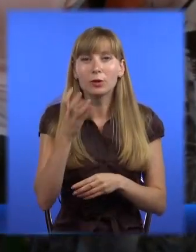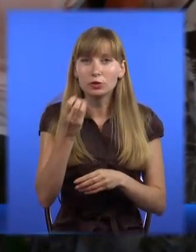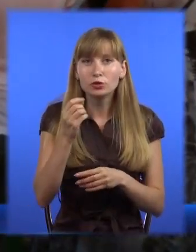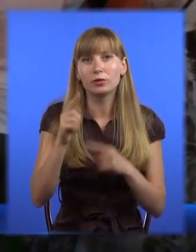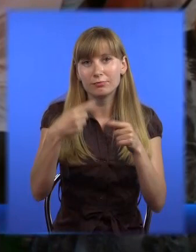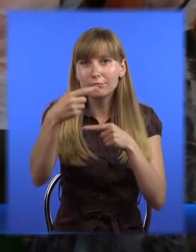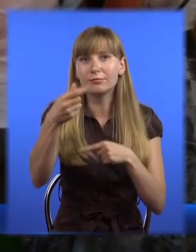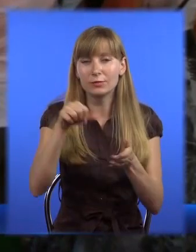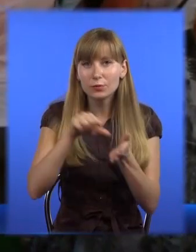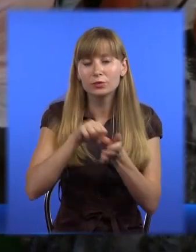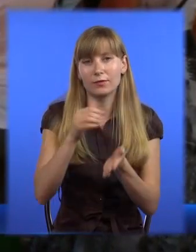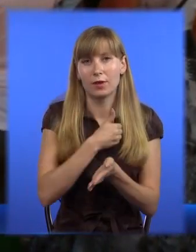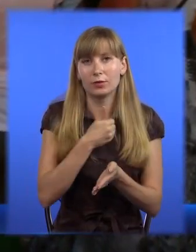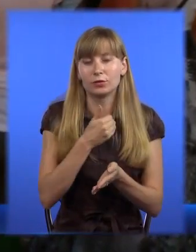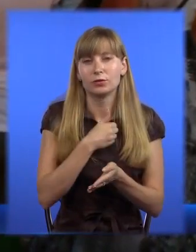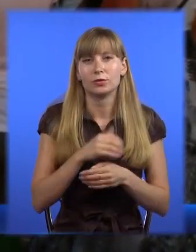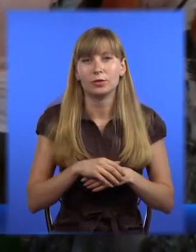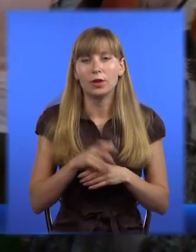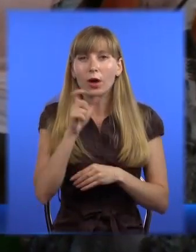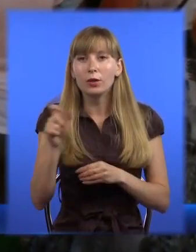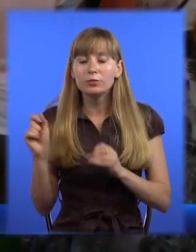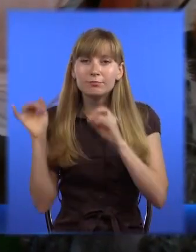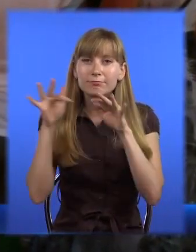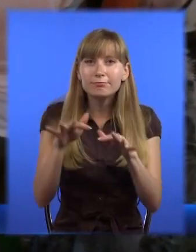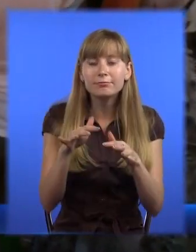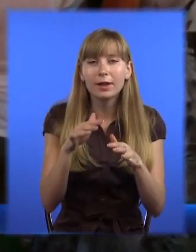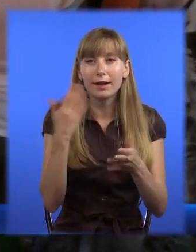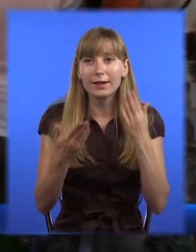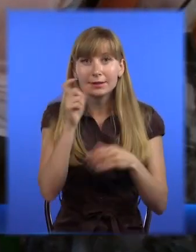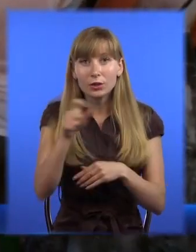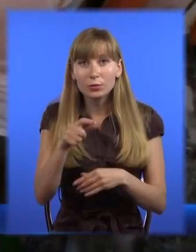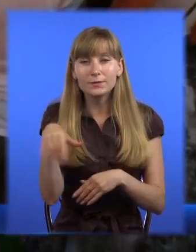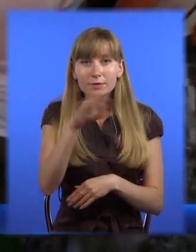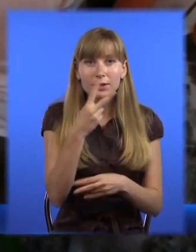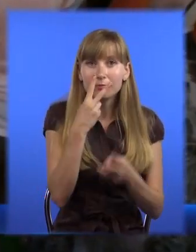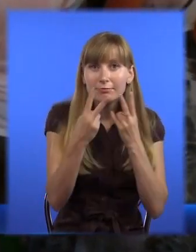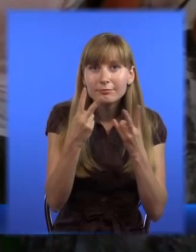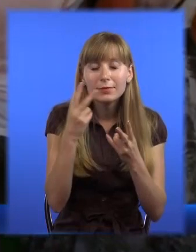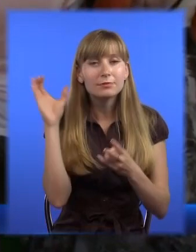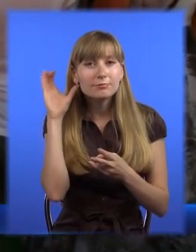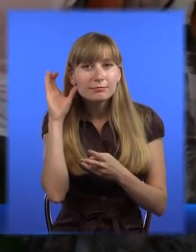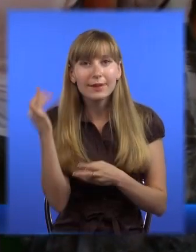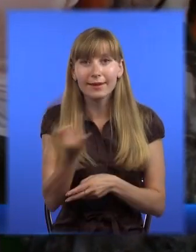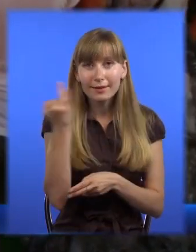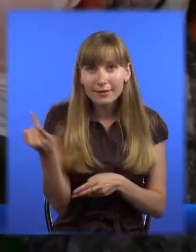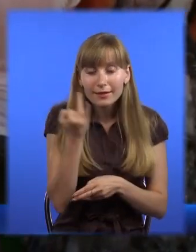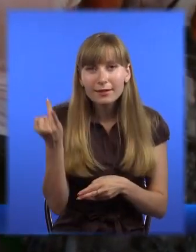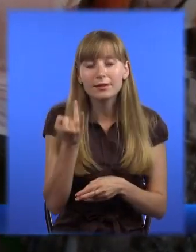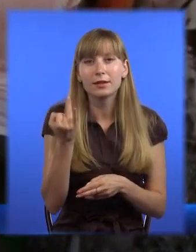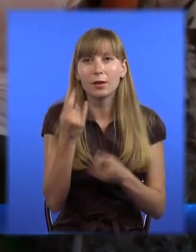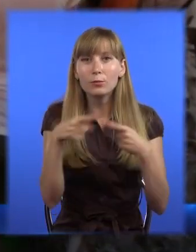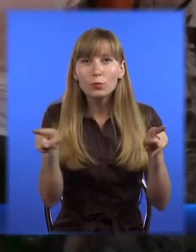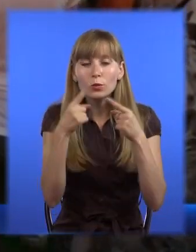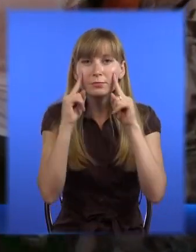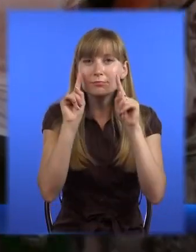не стільки від організаторів, як я вважаю, від вовлеченості людей. Тобто, якщо люди заінтересовані, якщо люди приходять послухати не тільки, якщо люди